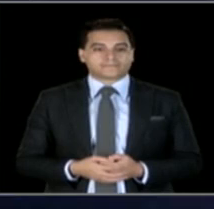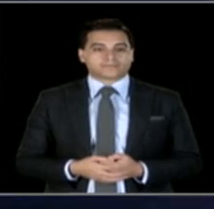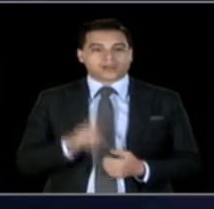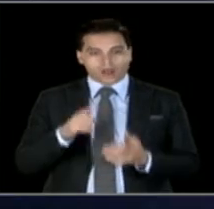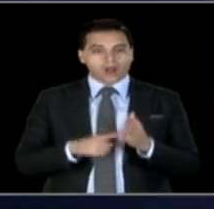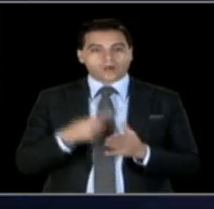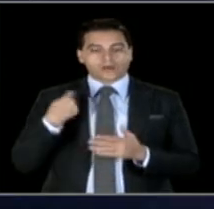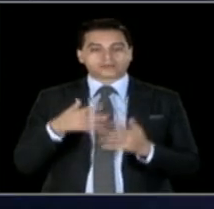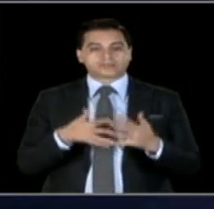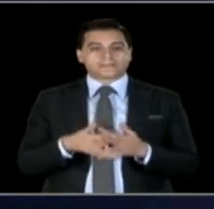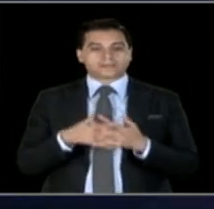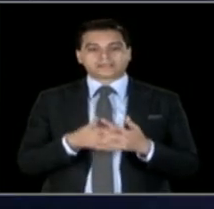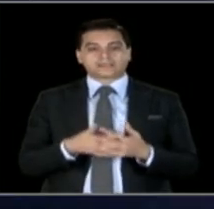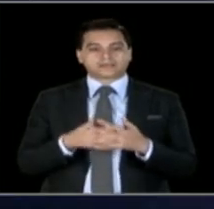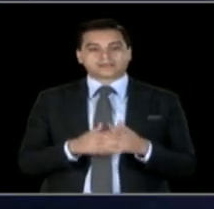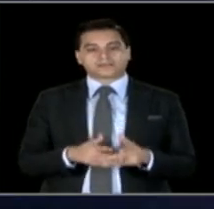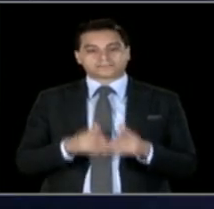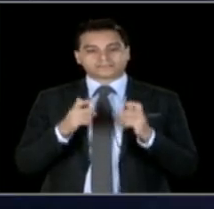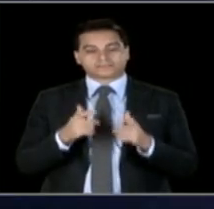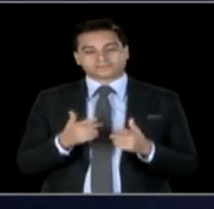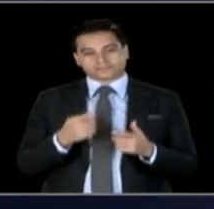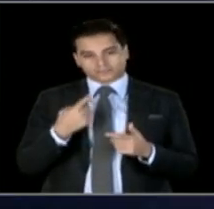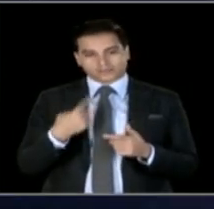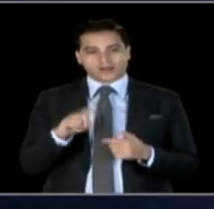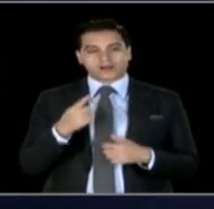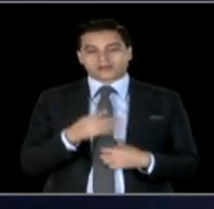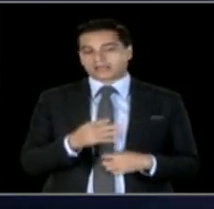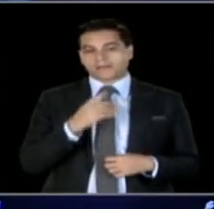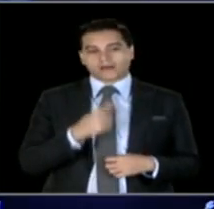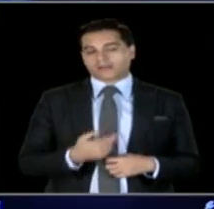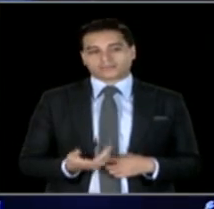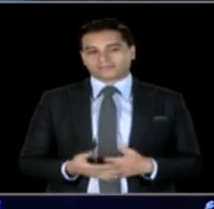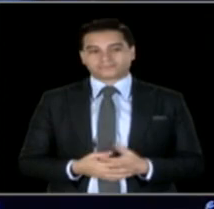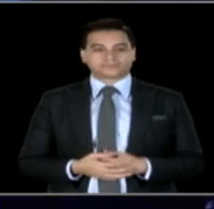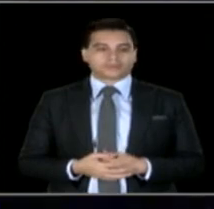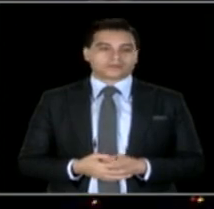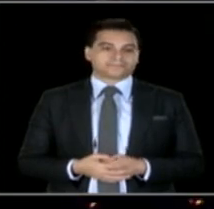فعلا أول رئيس أمريكي يتم اغتياله. أحمد إبراهيم، إجابة خاطئة.